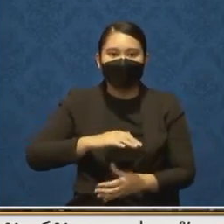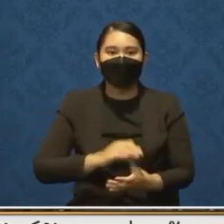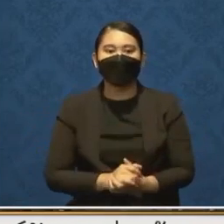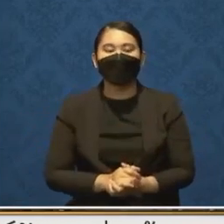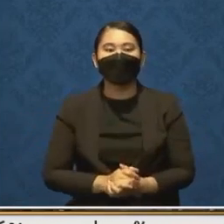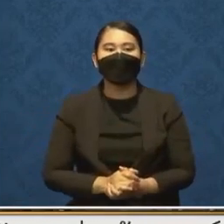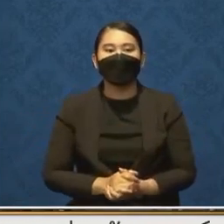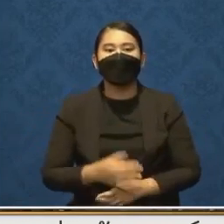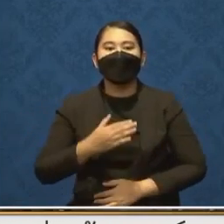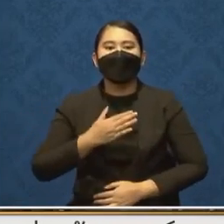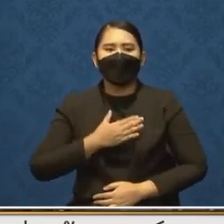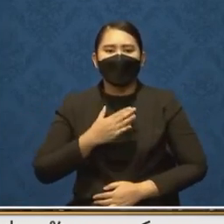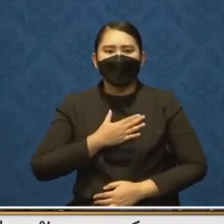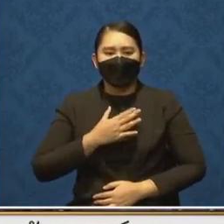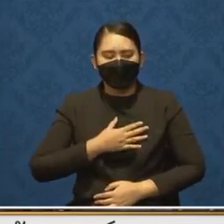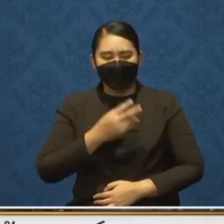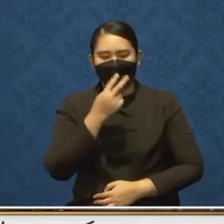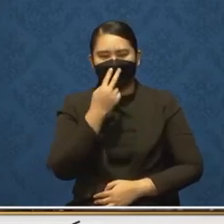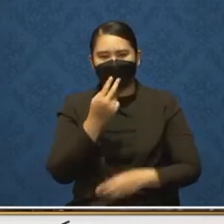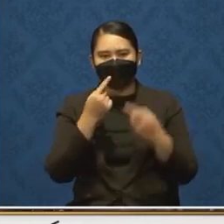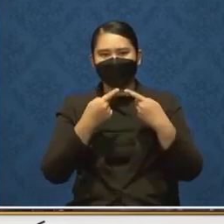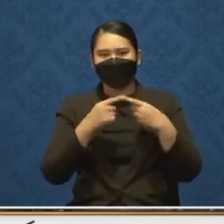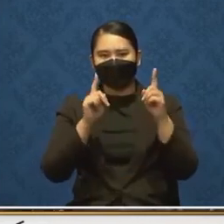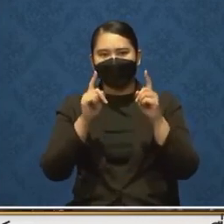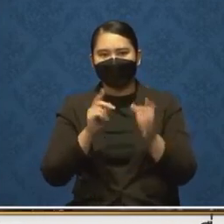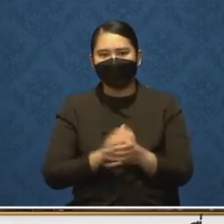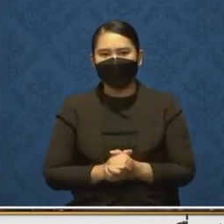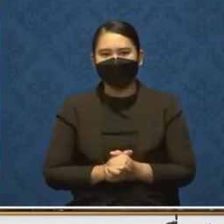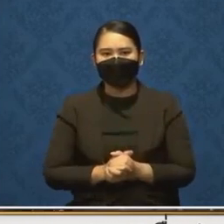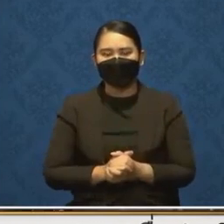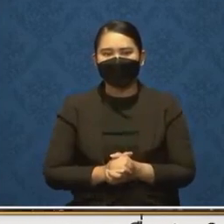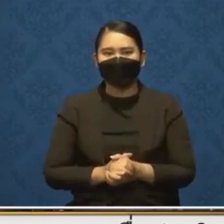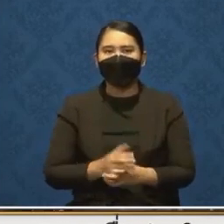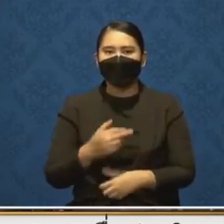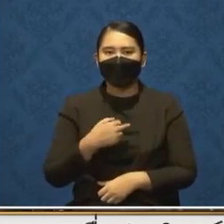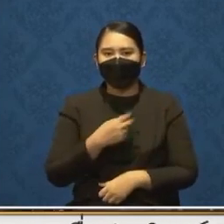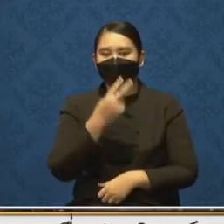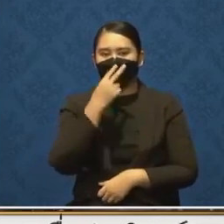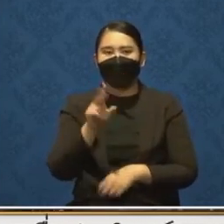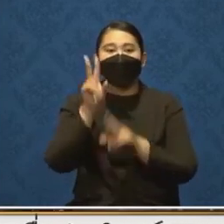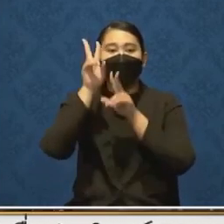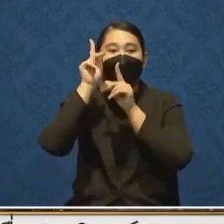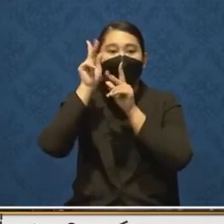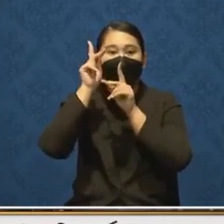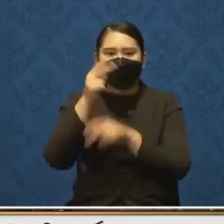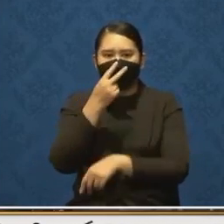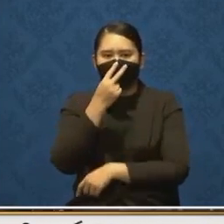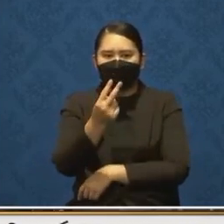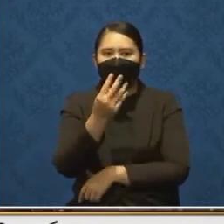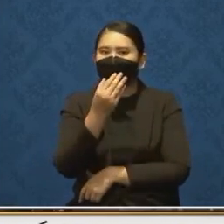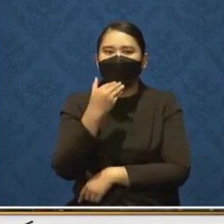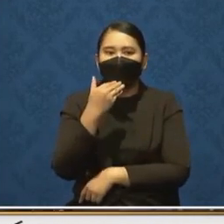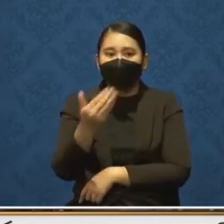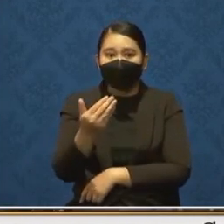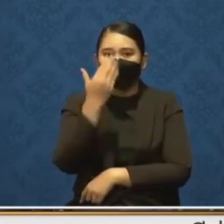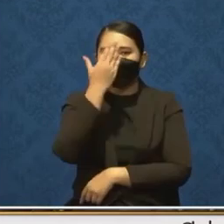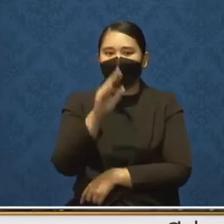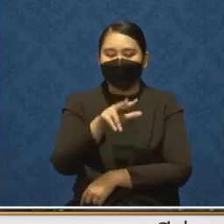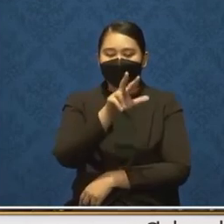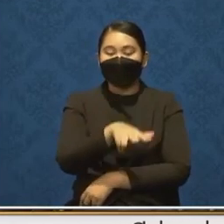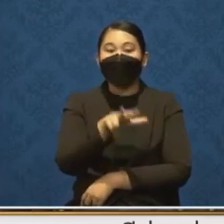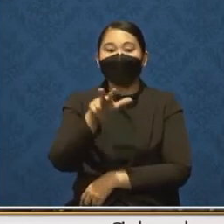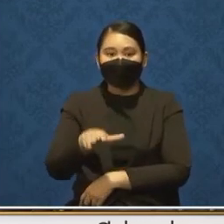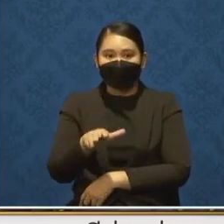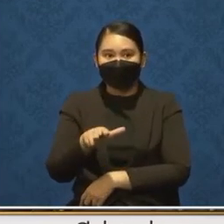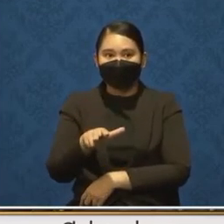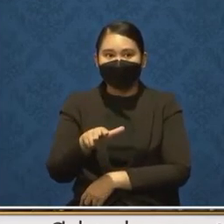ผมเองก็แลกใจนะครับท่านประทานครัได้ตดตามเรื่องนี้มาตลอดเพระว่าพักเพื่อไทยได้มอบหน้าท